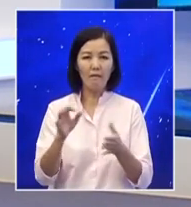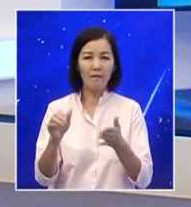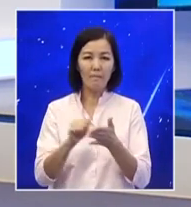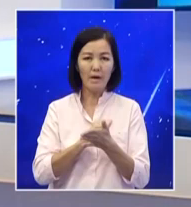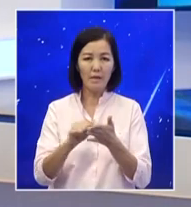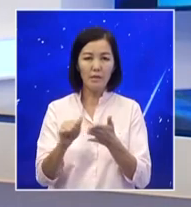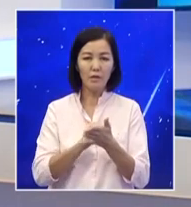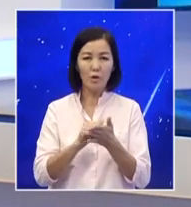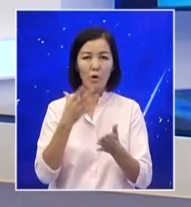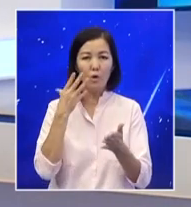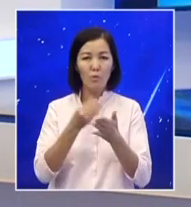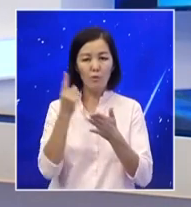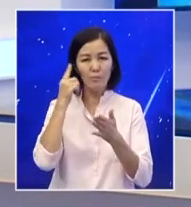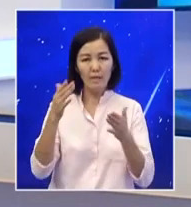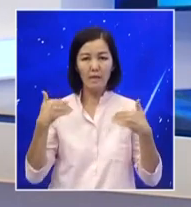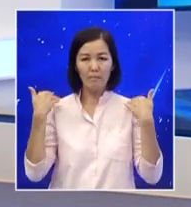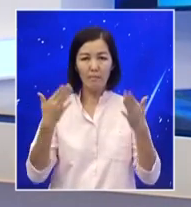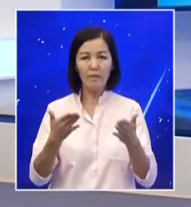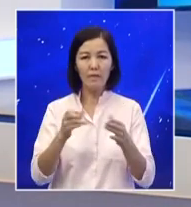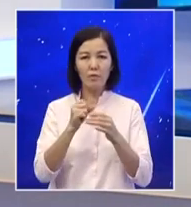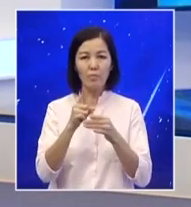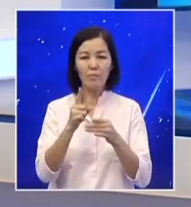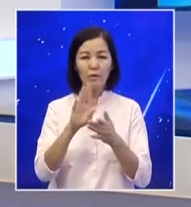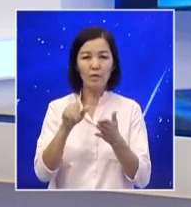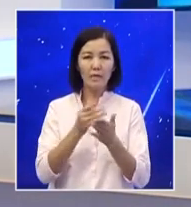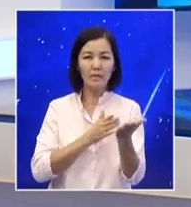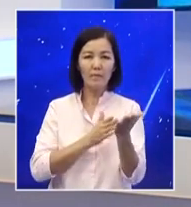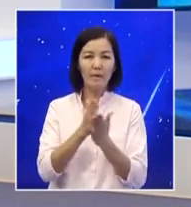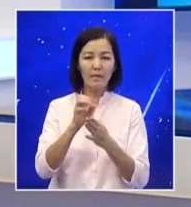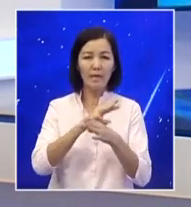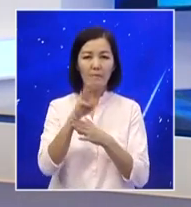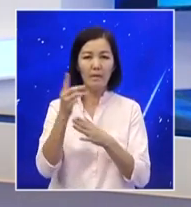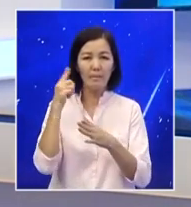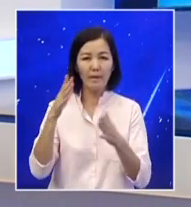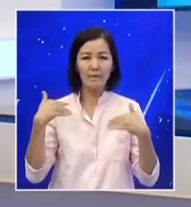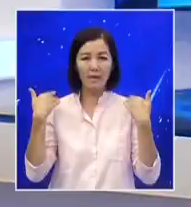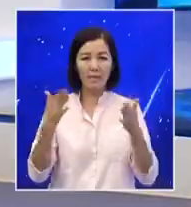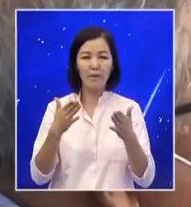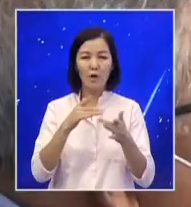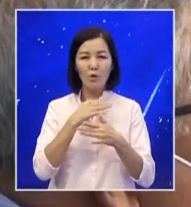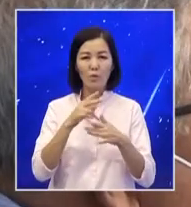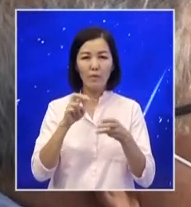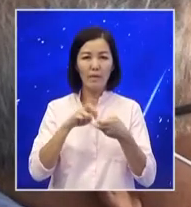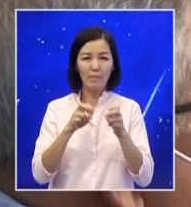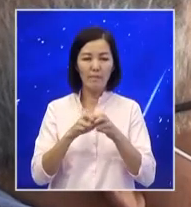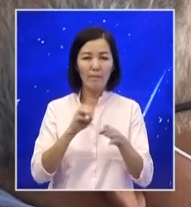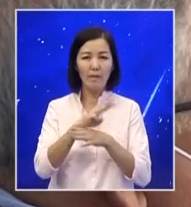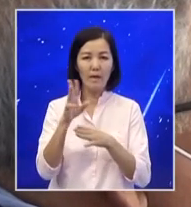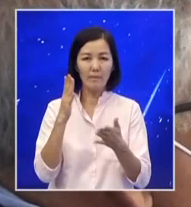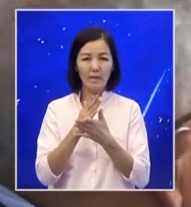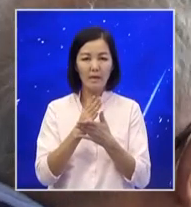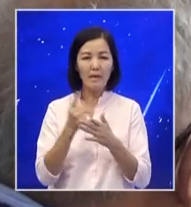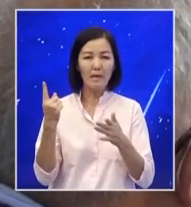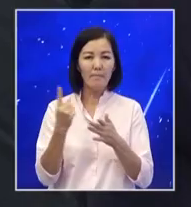үн қосып, өз пікірлерін білдірді. Айтуларынша 11 негізгі бағытты қамтыған бастамада көп көкейіндегі күрделі мәселелер